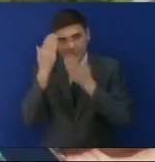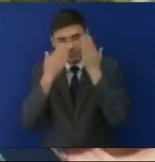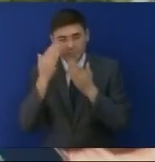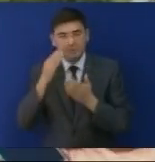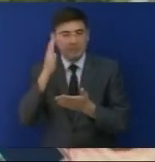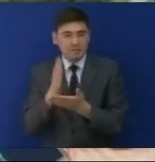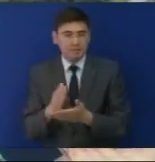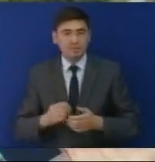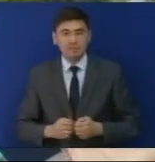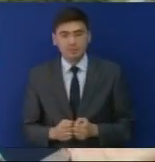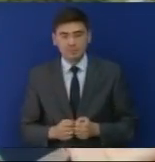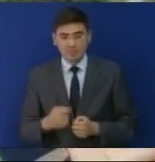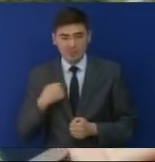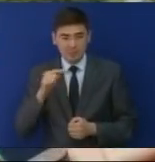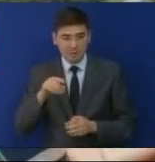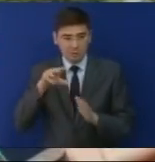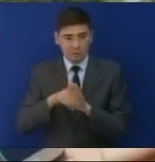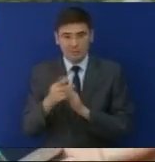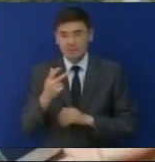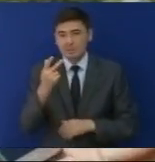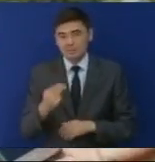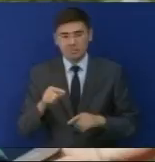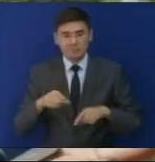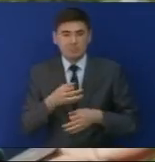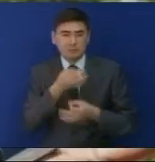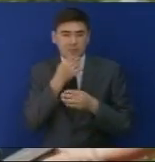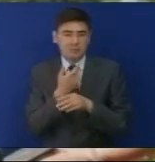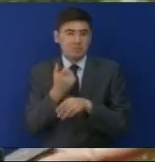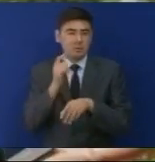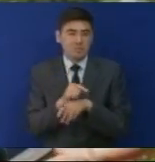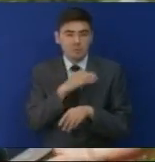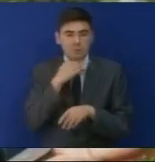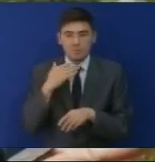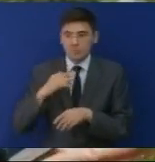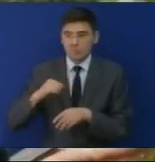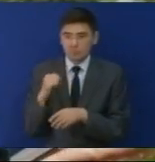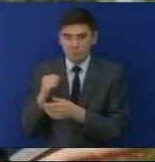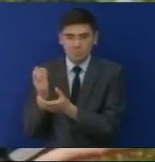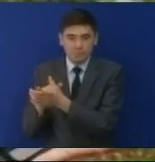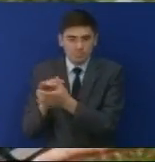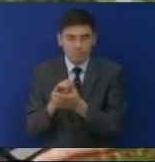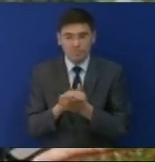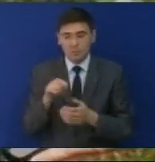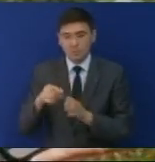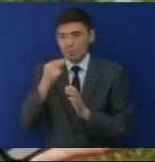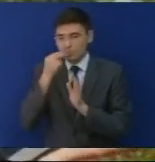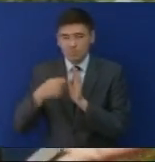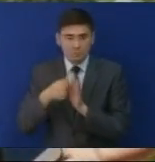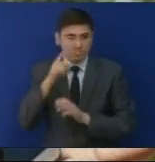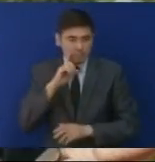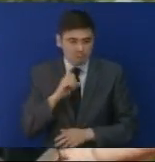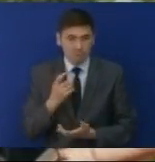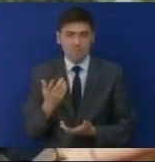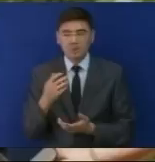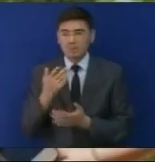В санатории я нахожусь уже 3 дня. Мне здесь очень понравилось. Здесь я нашел новых друзей. Созданы все необходимые условия. Вкусное питание. Проводятся